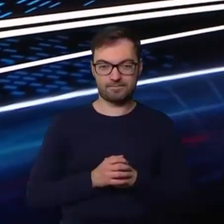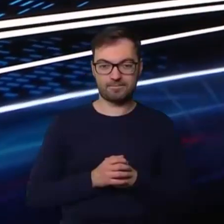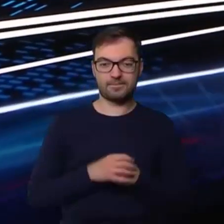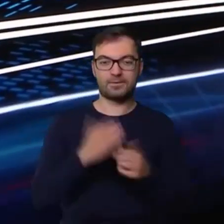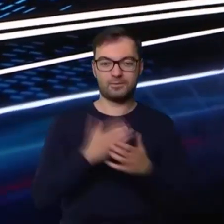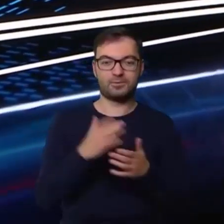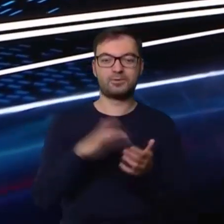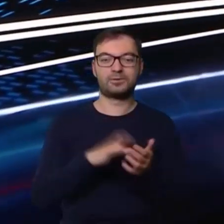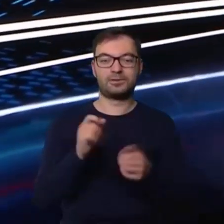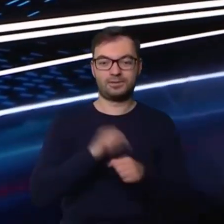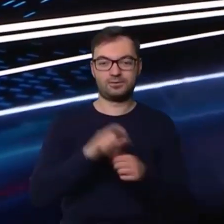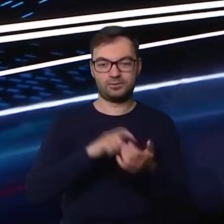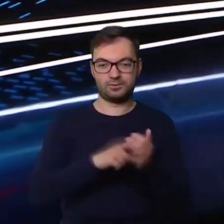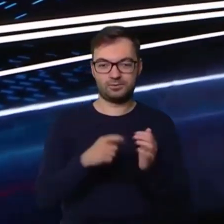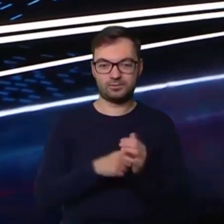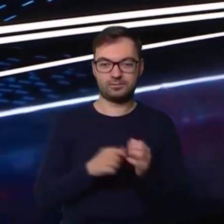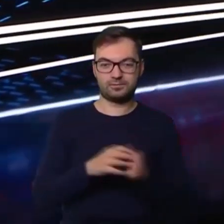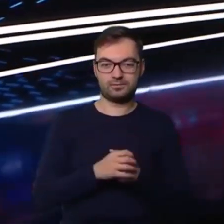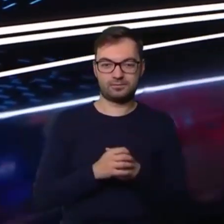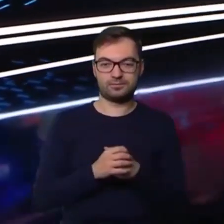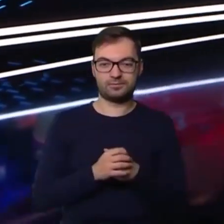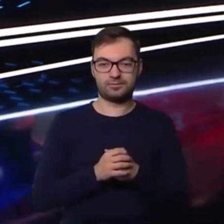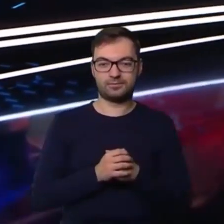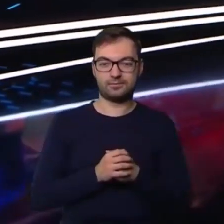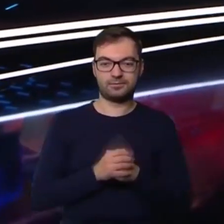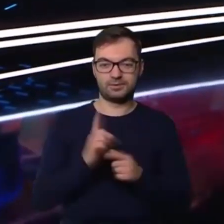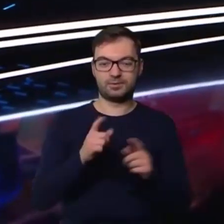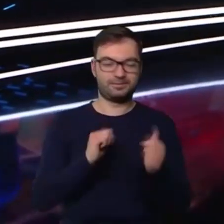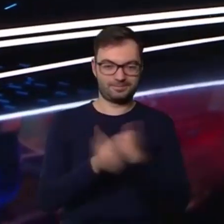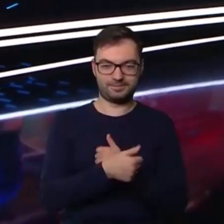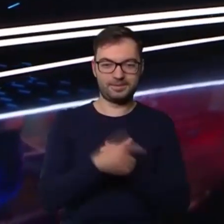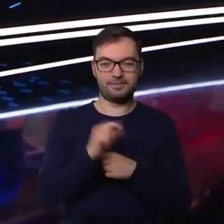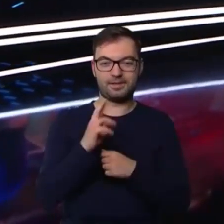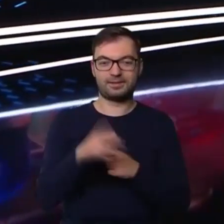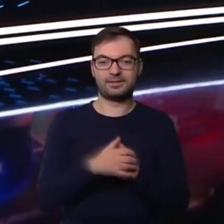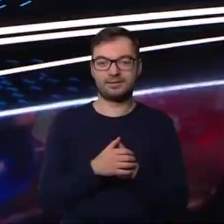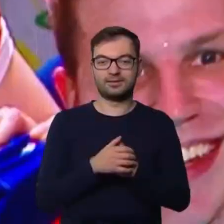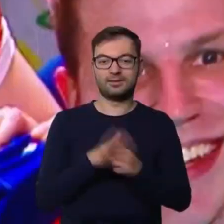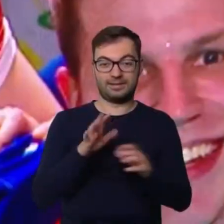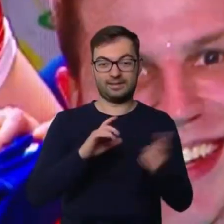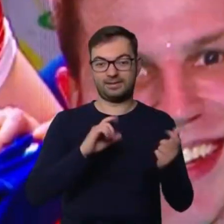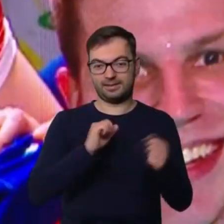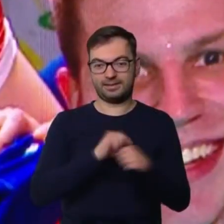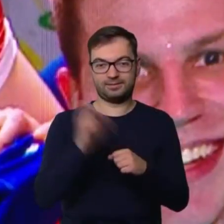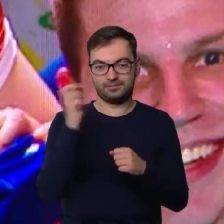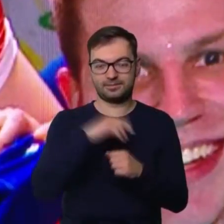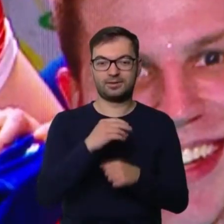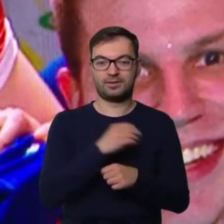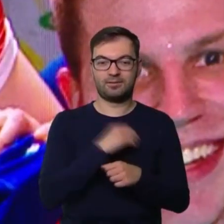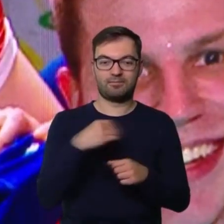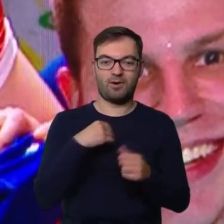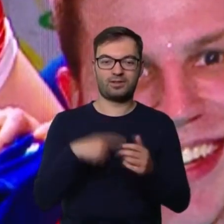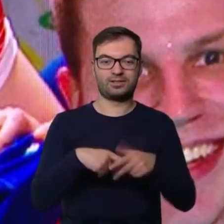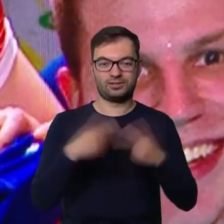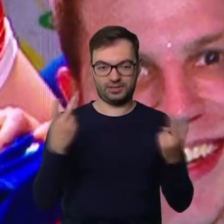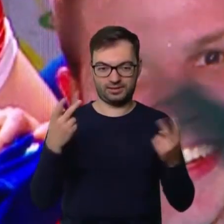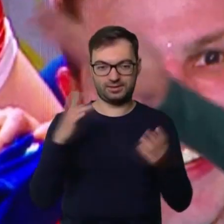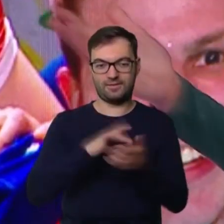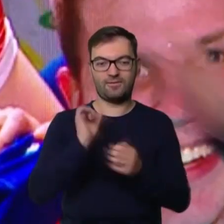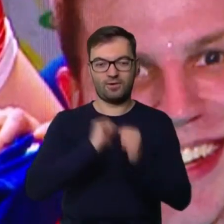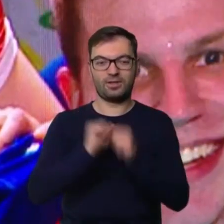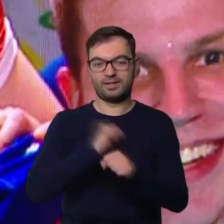która już w studiu się zameldowała i z ostatniej chwili wydarzenie nam tutaj teraz przedstawi. Bo dzieje się, to jest polski dzień w Weronie.